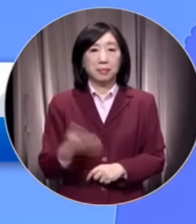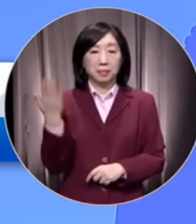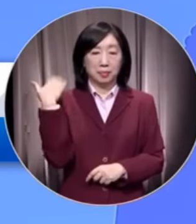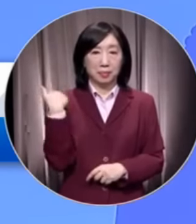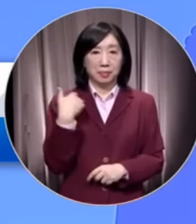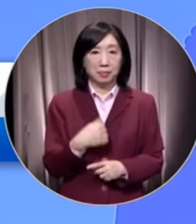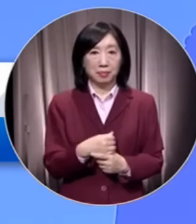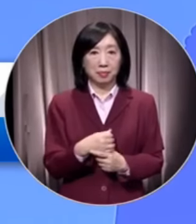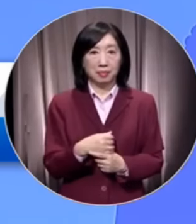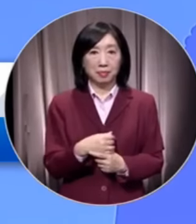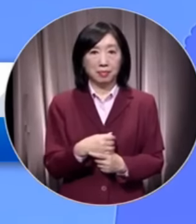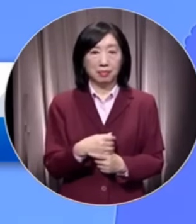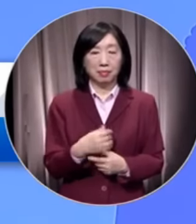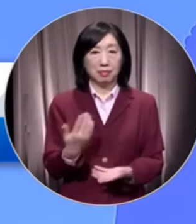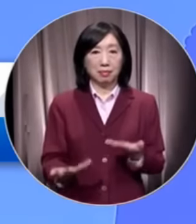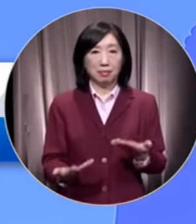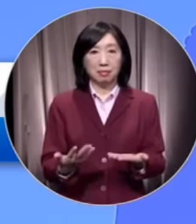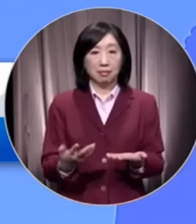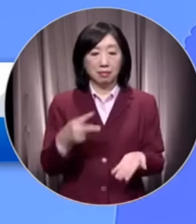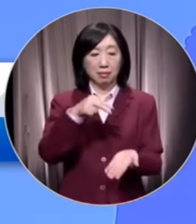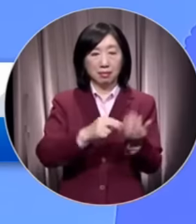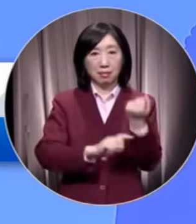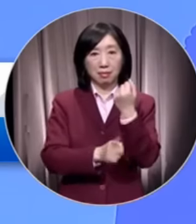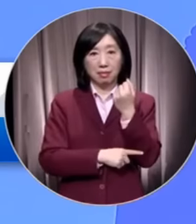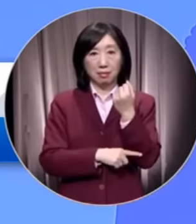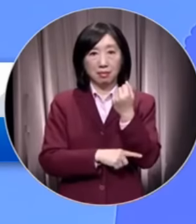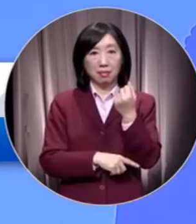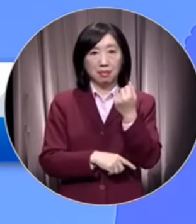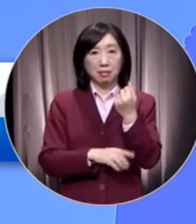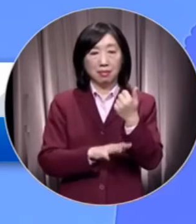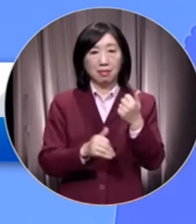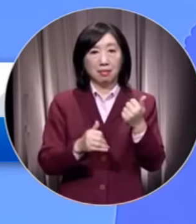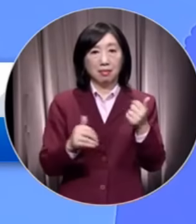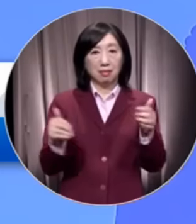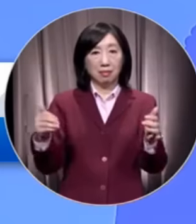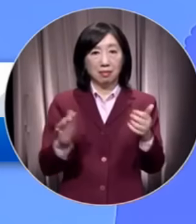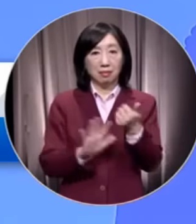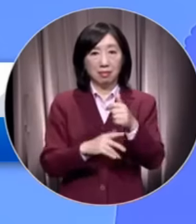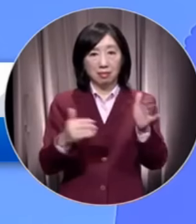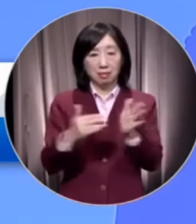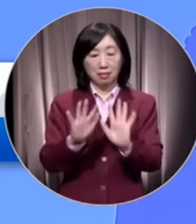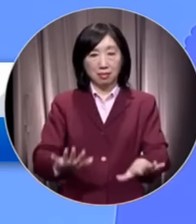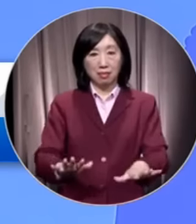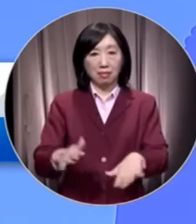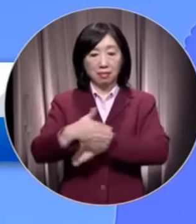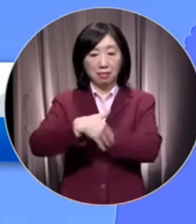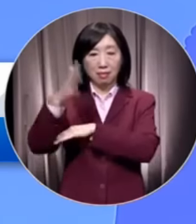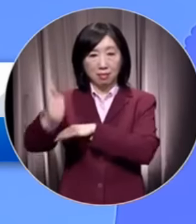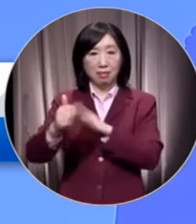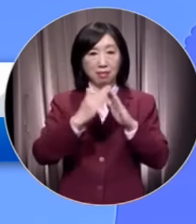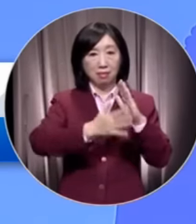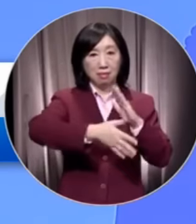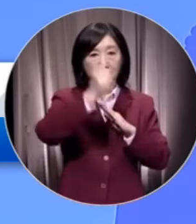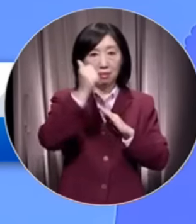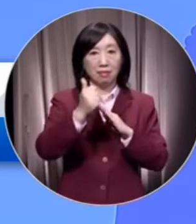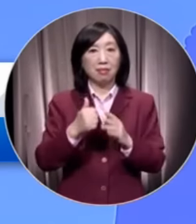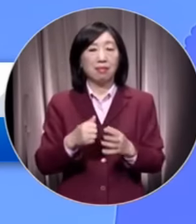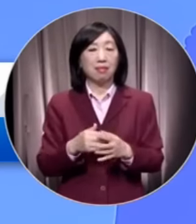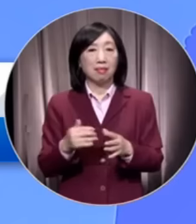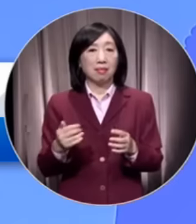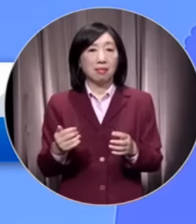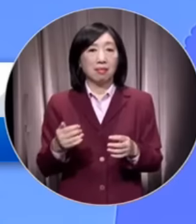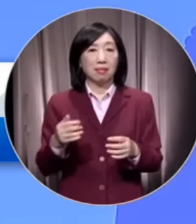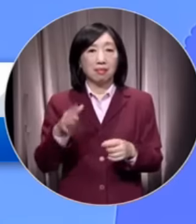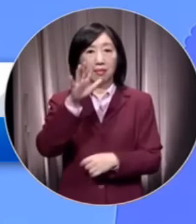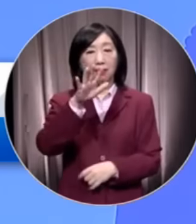去这将近从立法院开始一路走来，尤其担任县市长、担任地方首长，